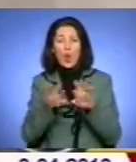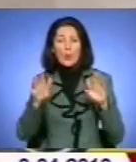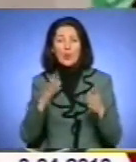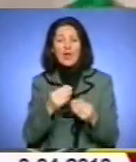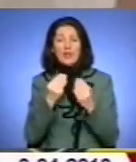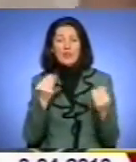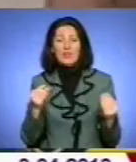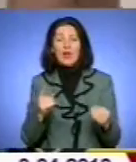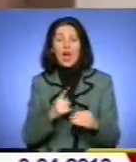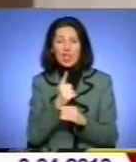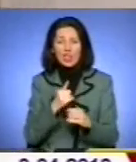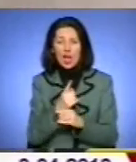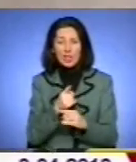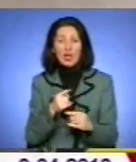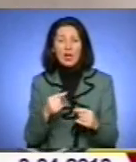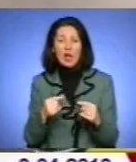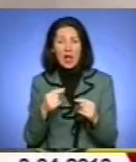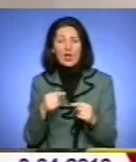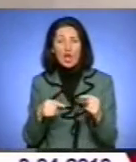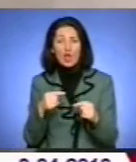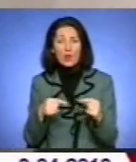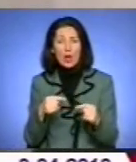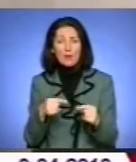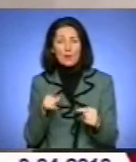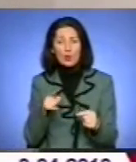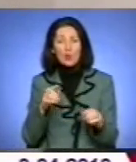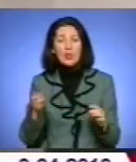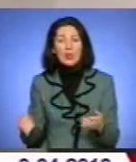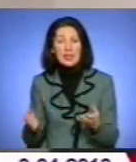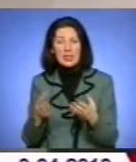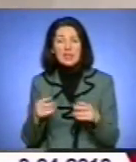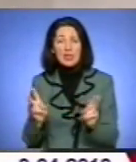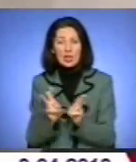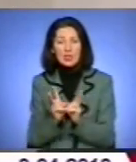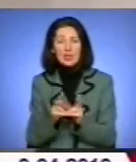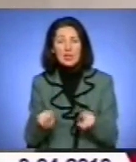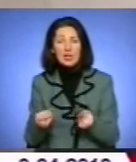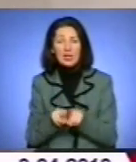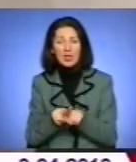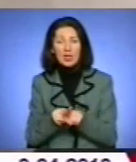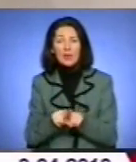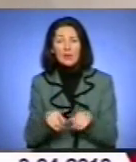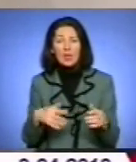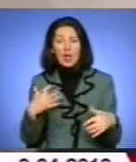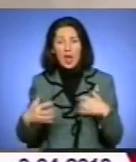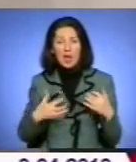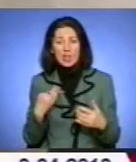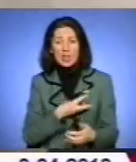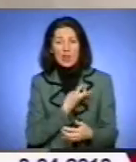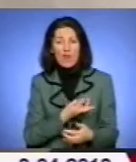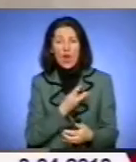шаржу і карикатури. Тут зібралися такі жваві люди